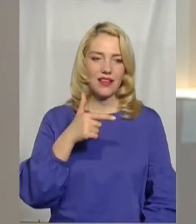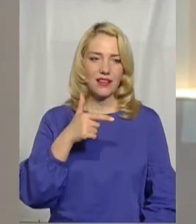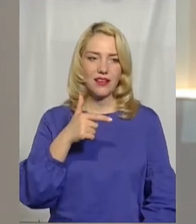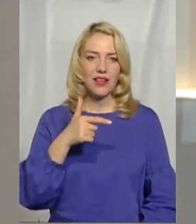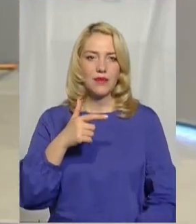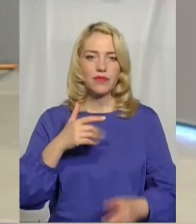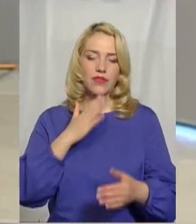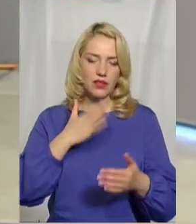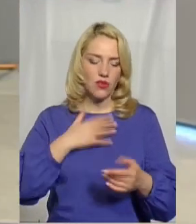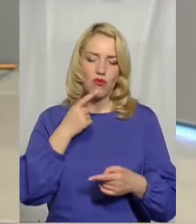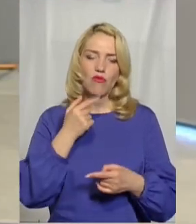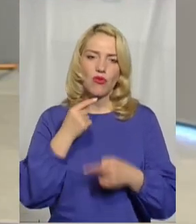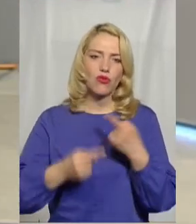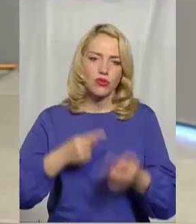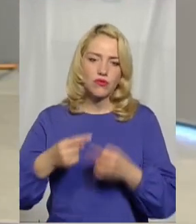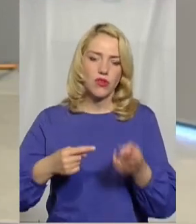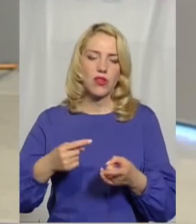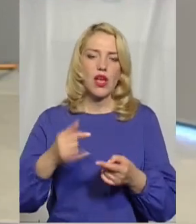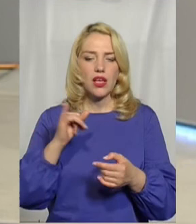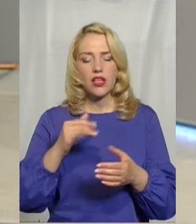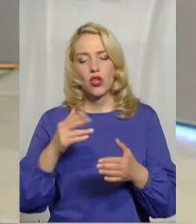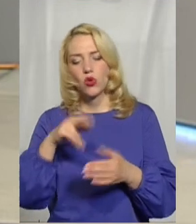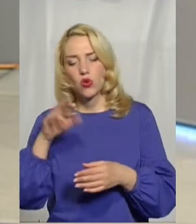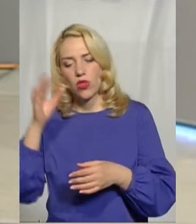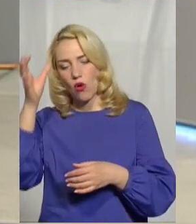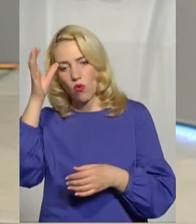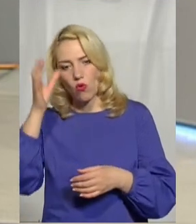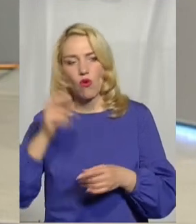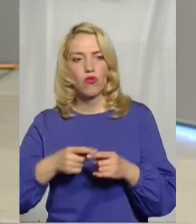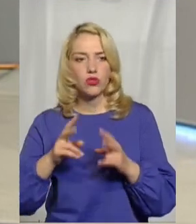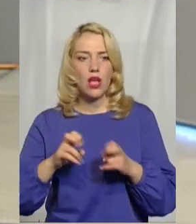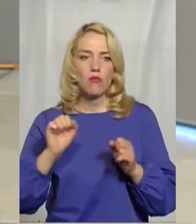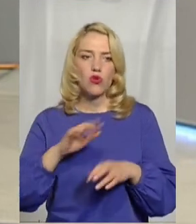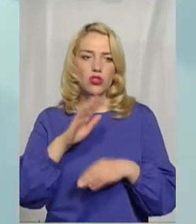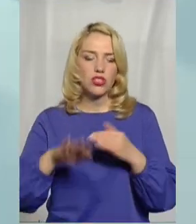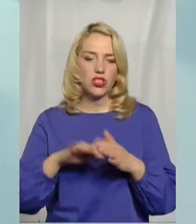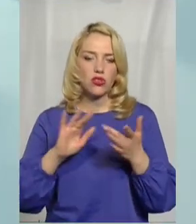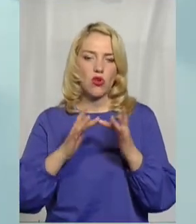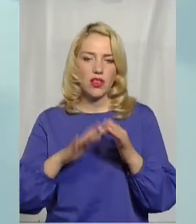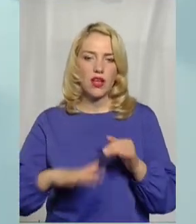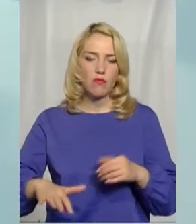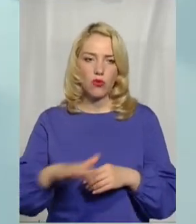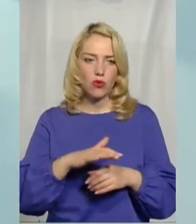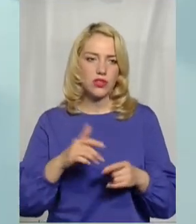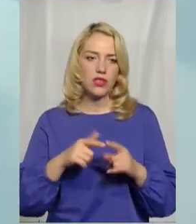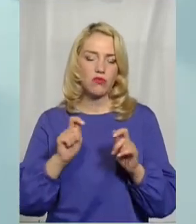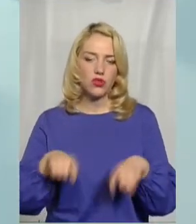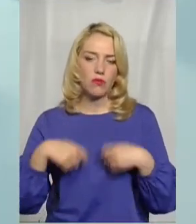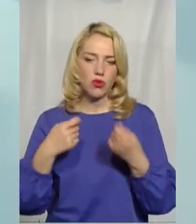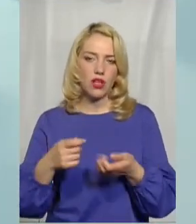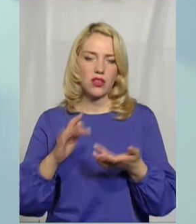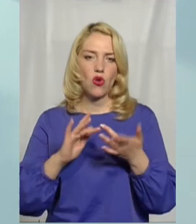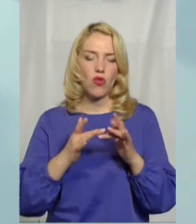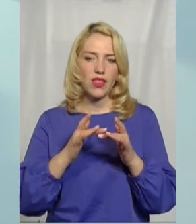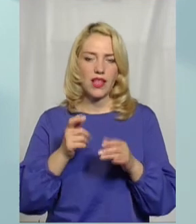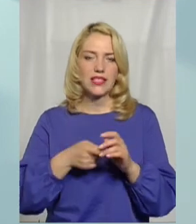будь-якого дослідження такого наукового. Можна через онлайн-простір, через офіційний веб-сайт Держархіву області подати